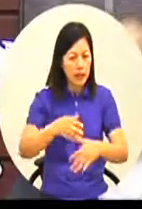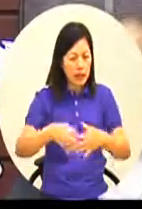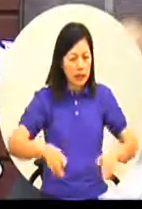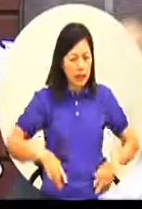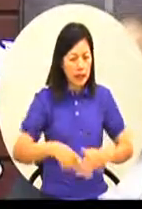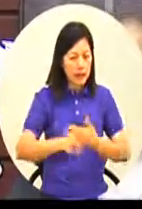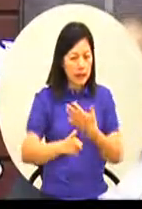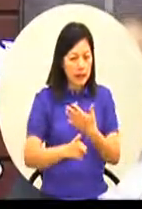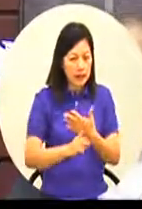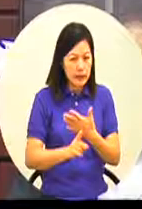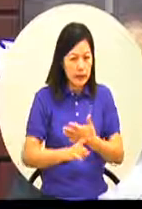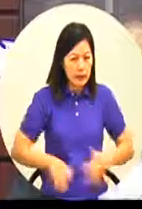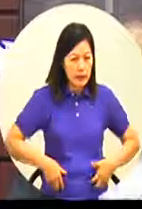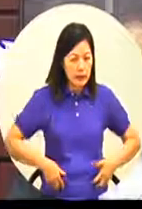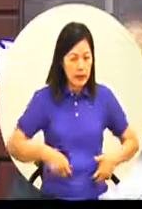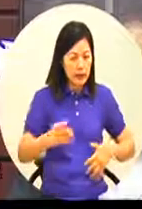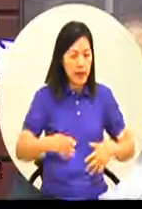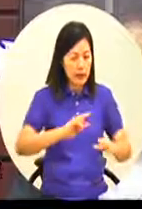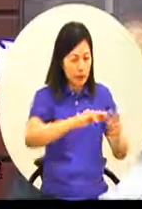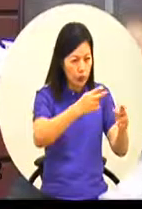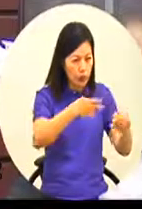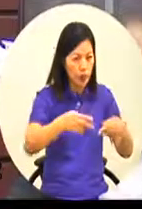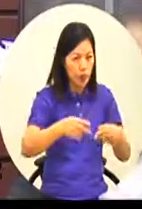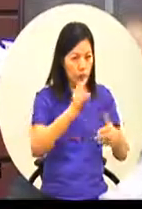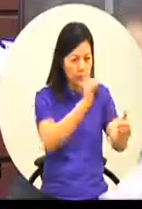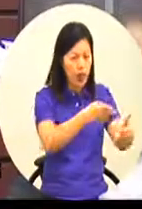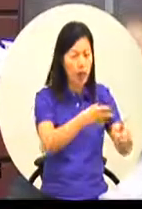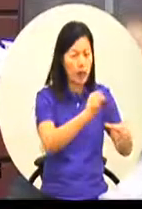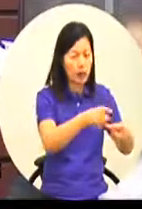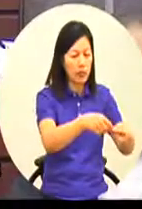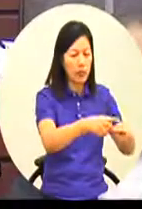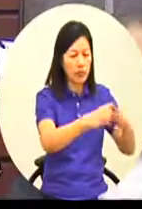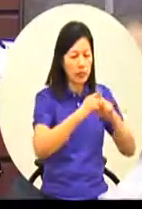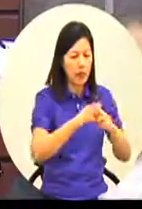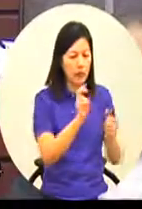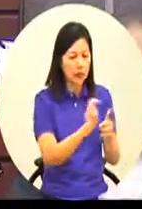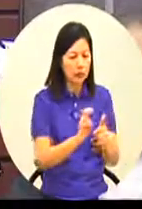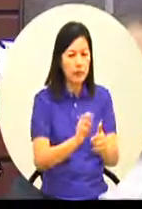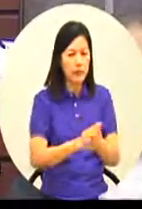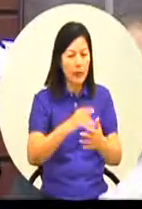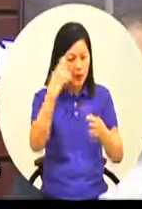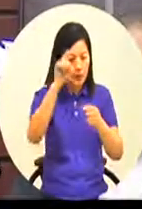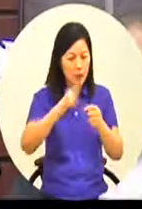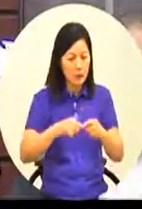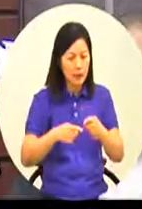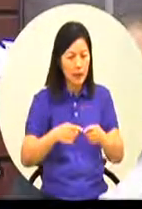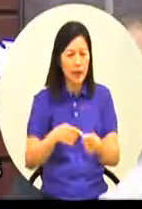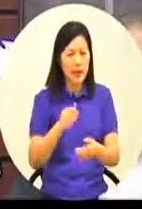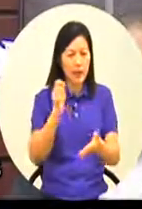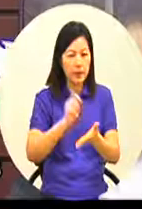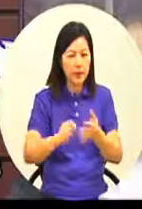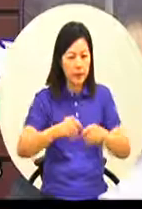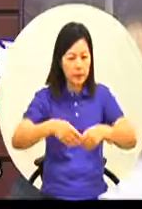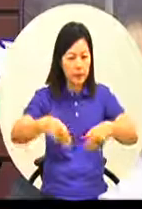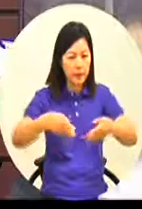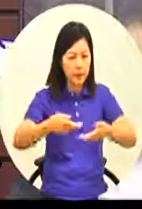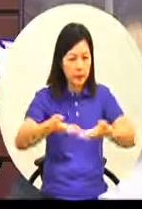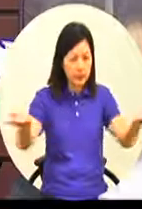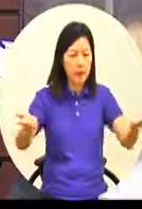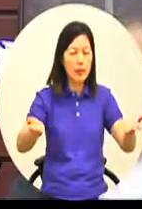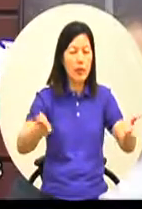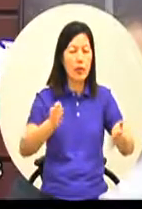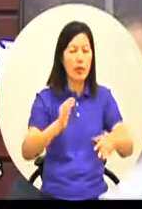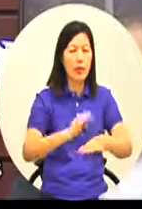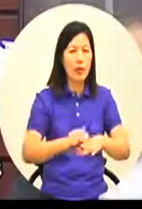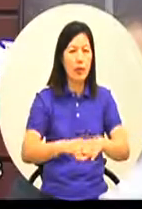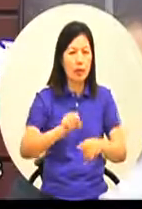个区块都有这个都我们在明年度会来完成来发包，也就是增加厂商的意思